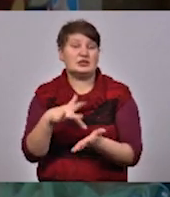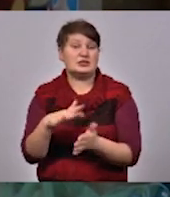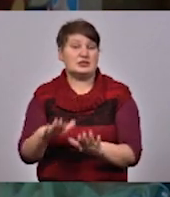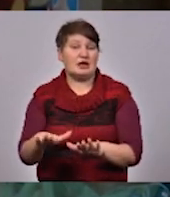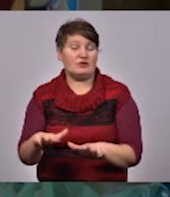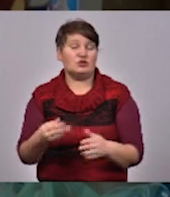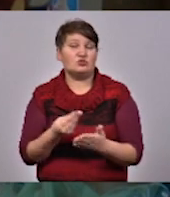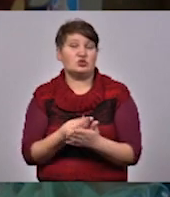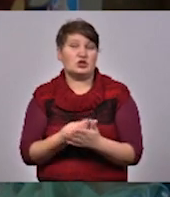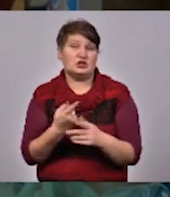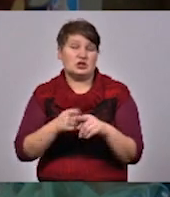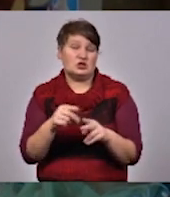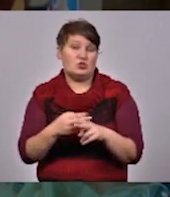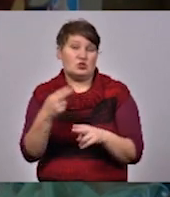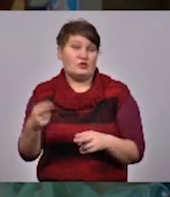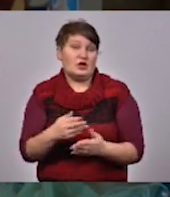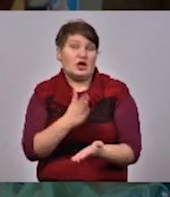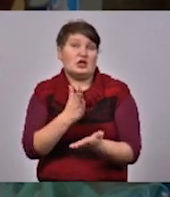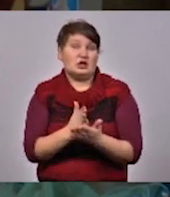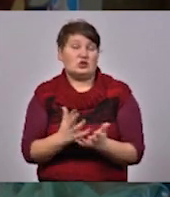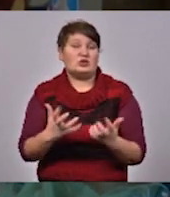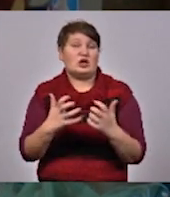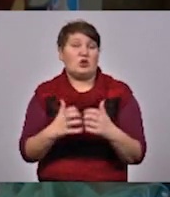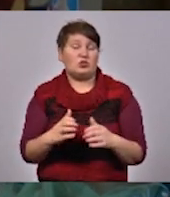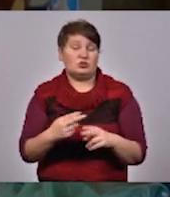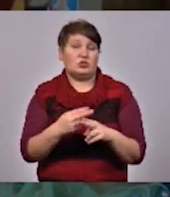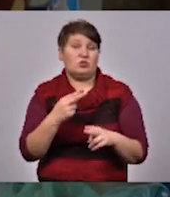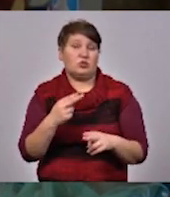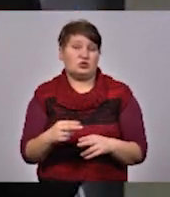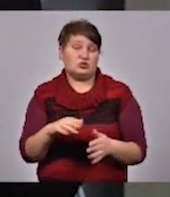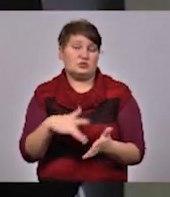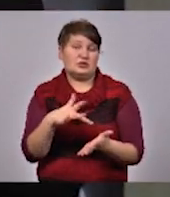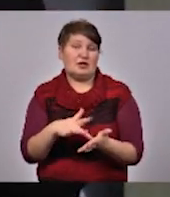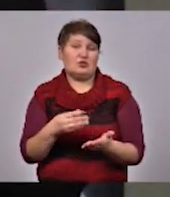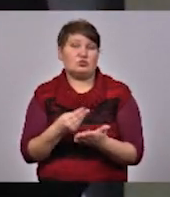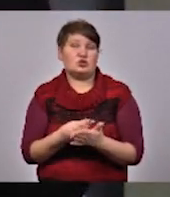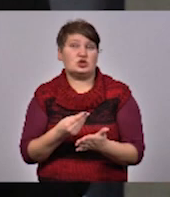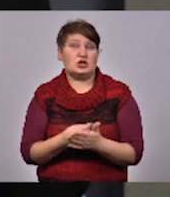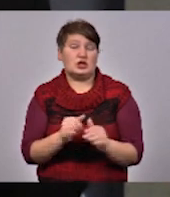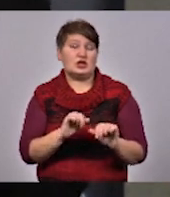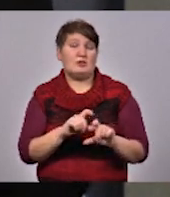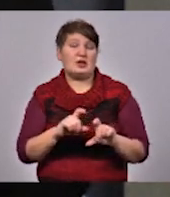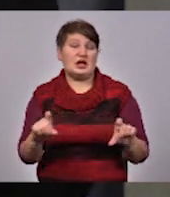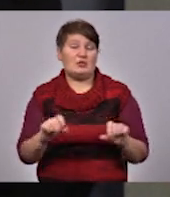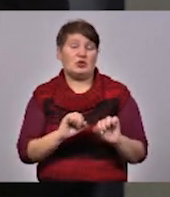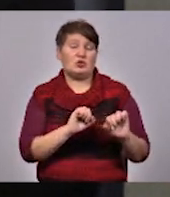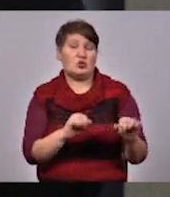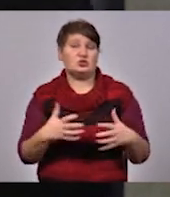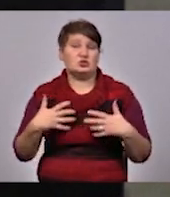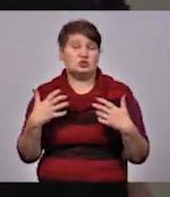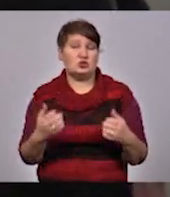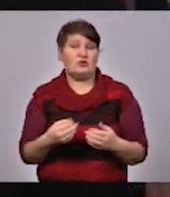ця заборгованість, яка створюється, вона створюється за рахунок боргу з місцевих бюджетів. Департамент охорони здоров'я, фінансова служба